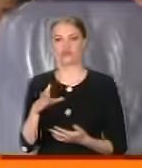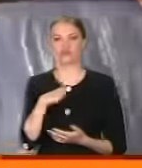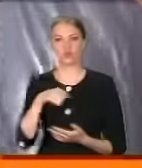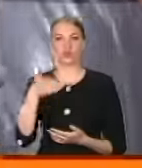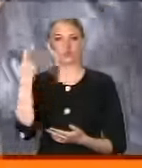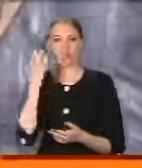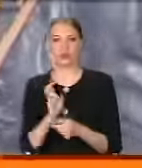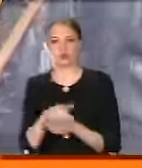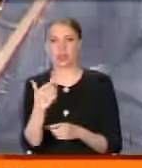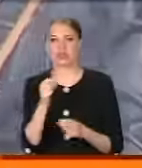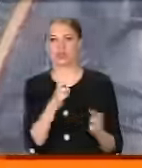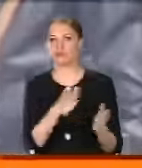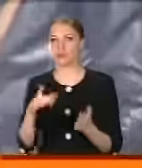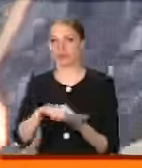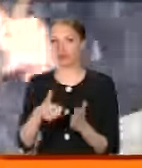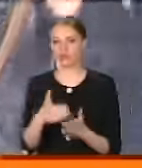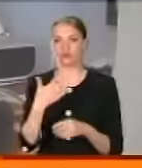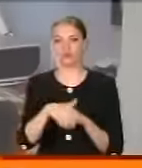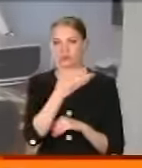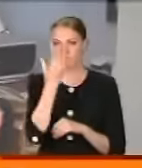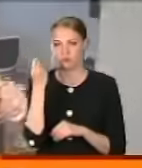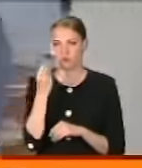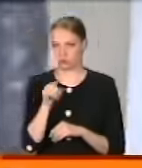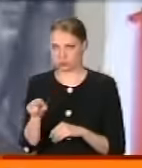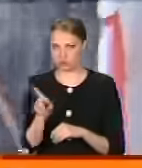тут кось детеч зала вже